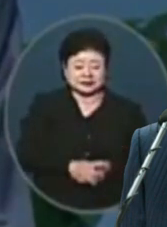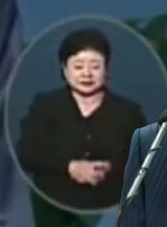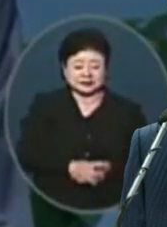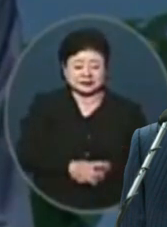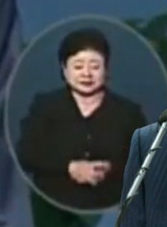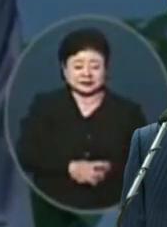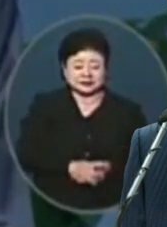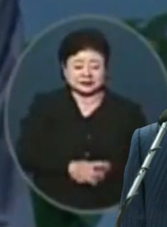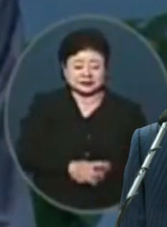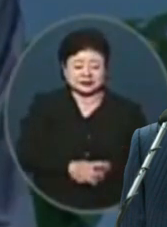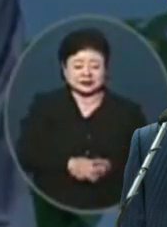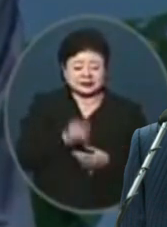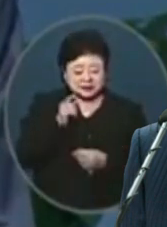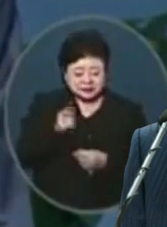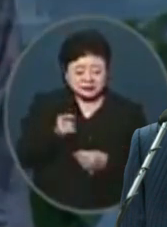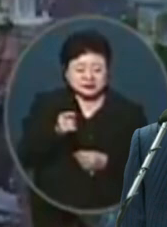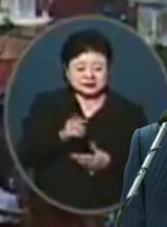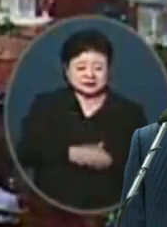그것이